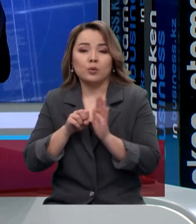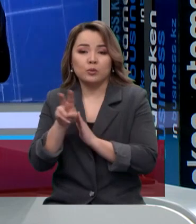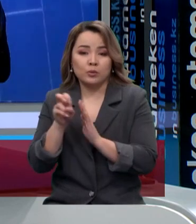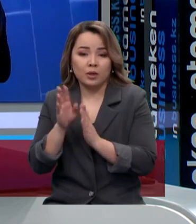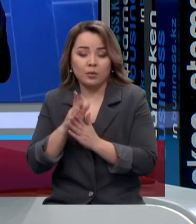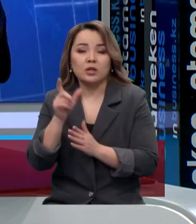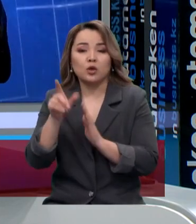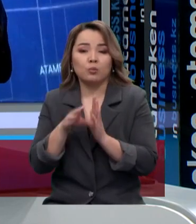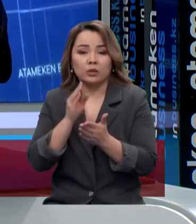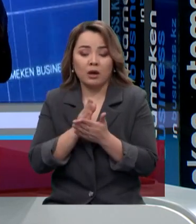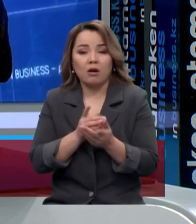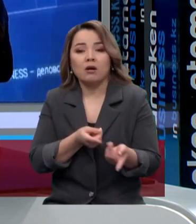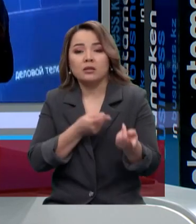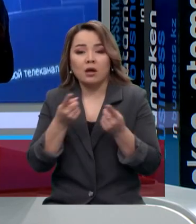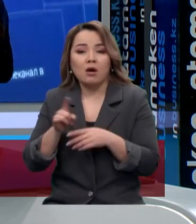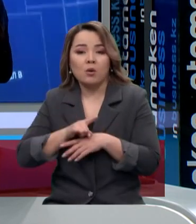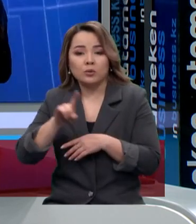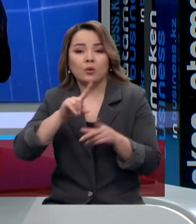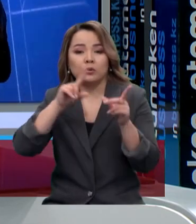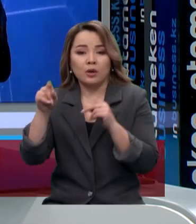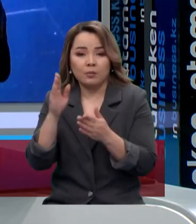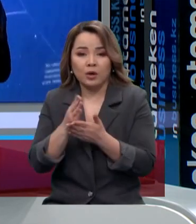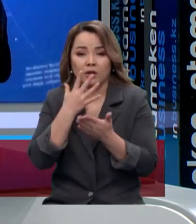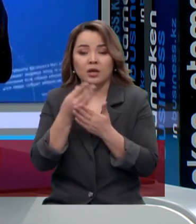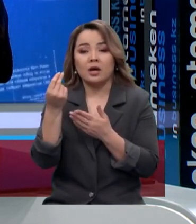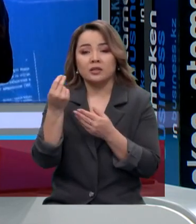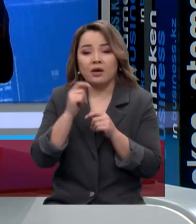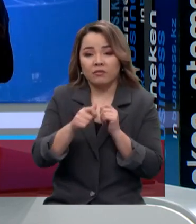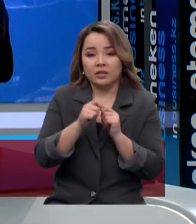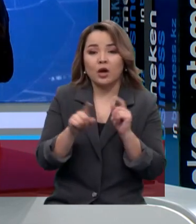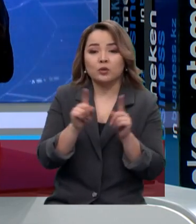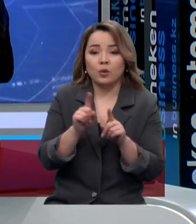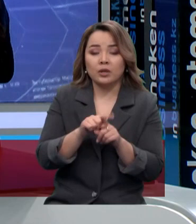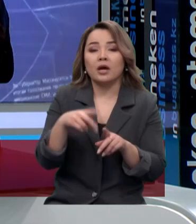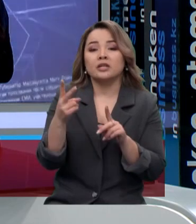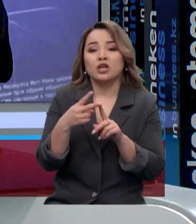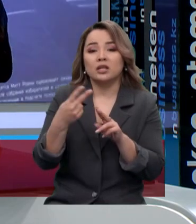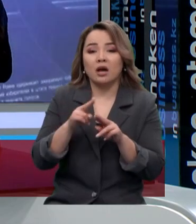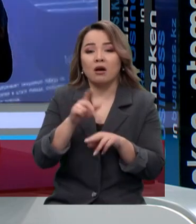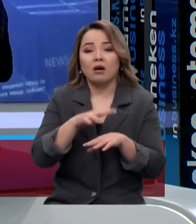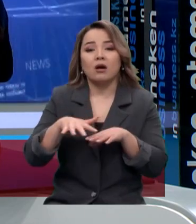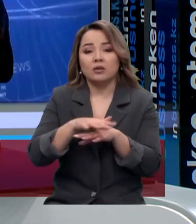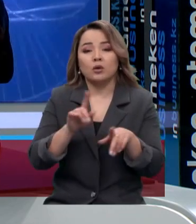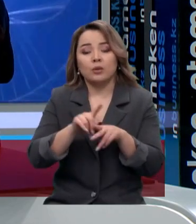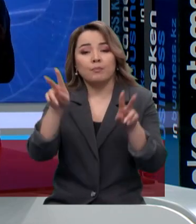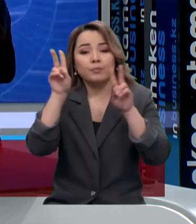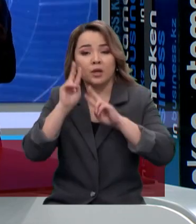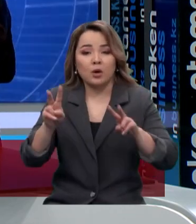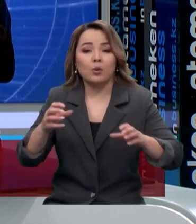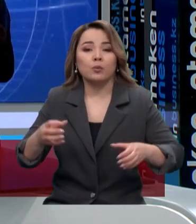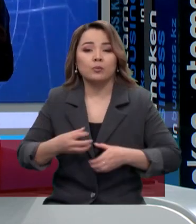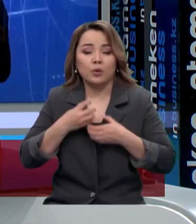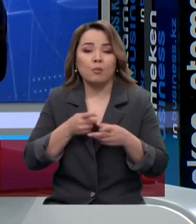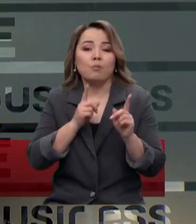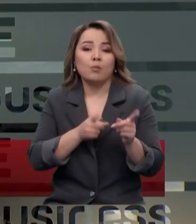елшіліктерін басқа алып жатыр. Яғни бұл әлемдік қаржы жүйесіне де, инвесторларға да, екіншіден бұл халықты сондай бір белгісіздікпен үрейлендіруге